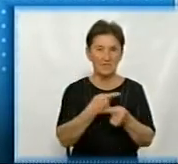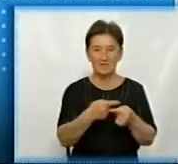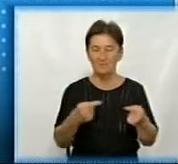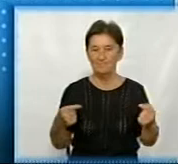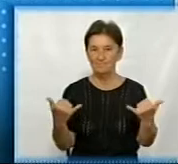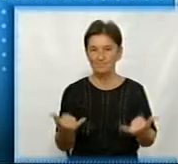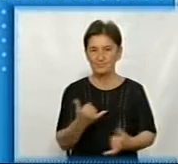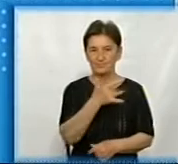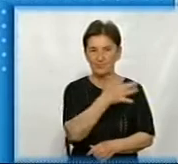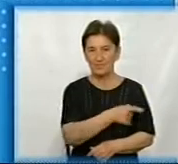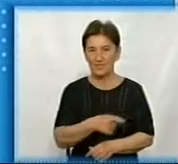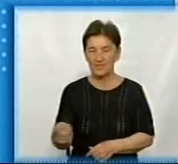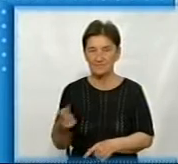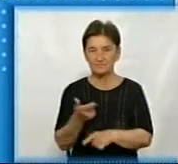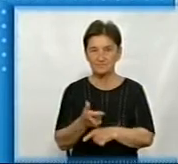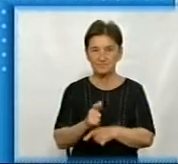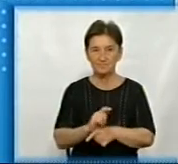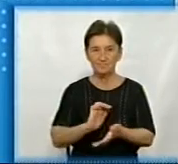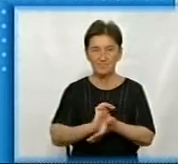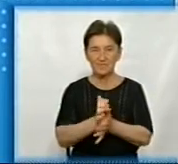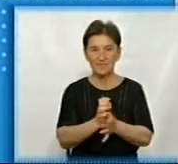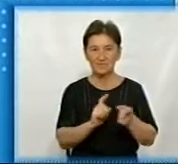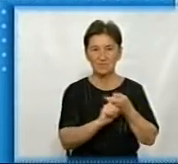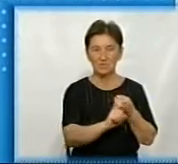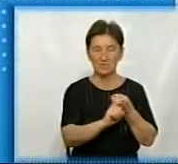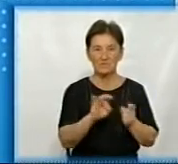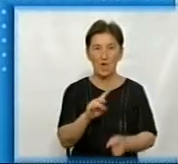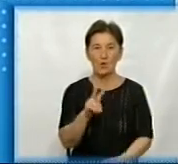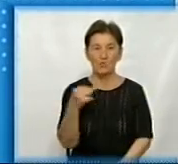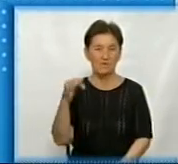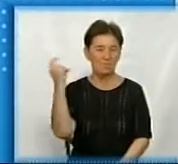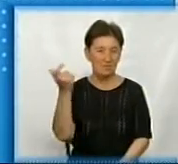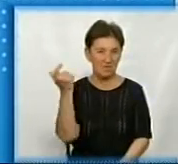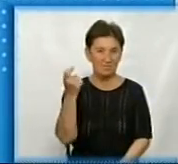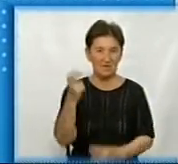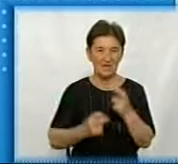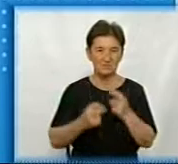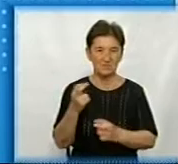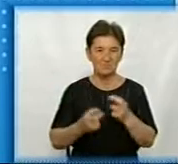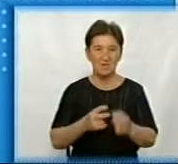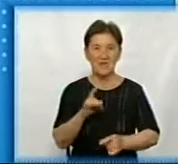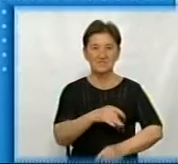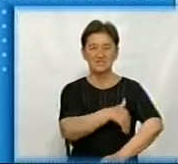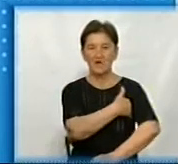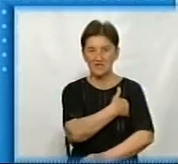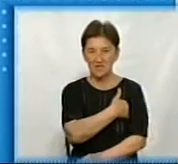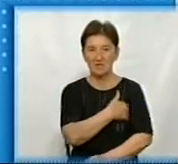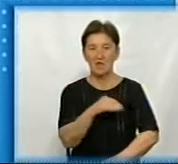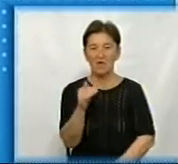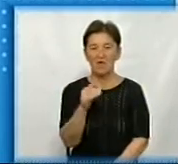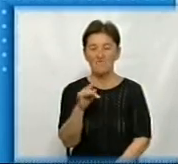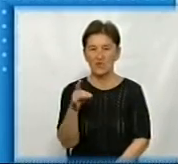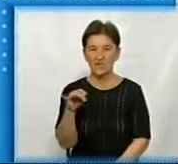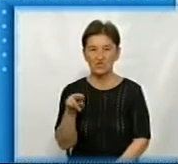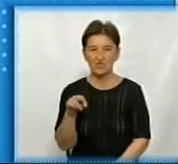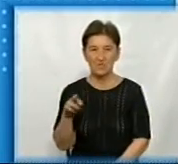даний час ми дуже тісно працюємо з комунальними підприємствами, ЖЕКами, з квартальними комітетами, з Фортечною і